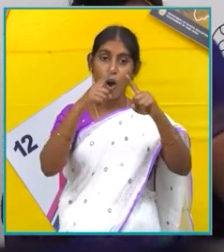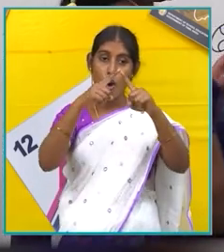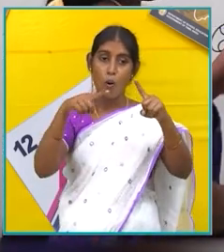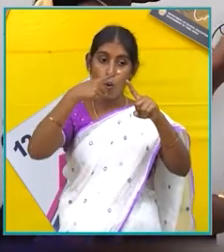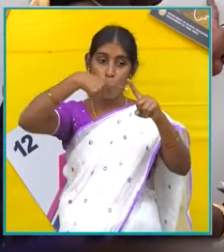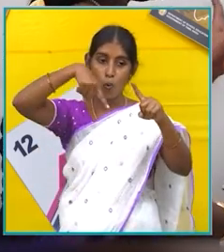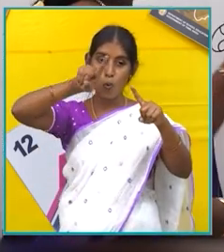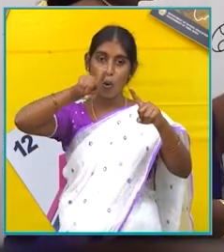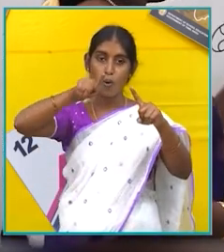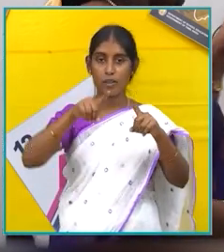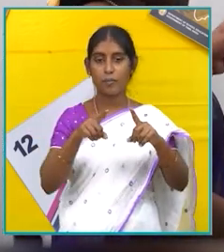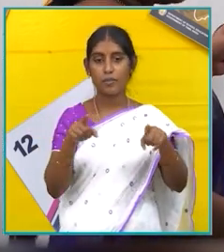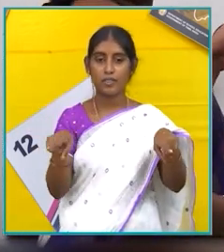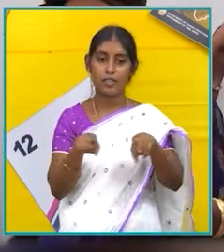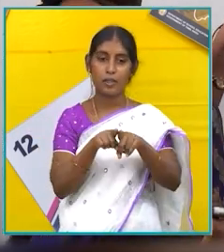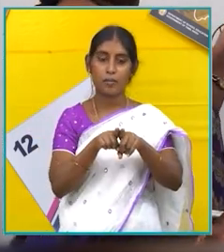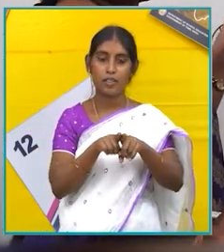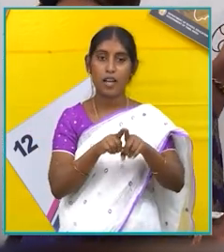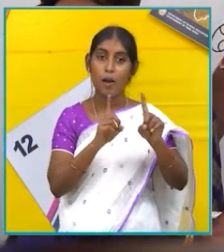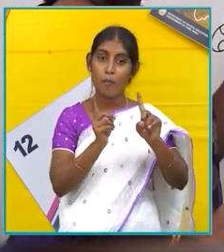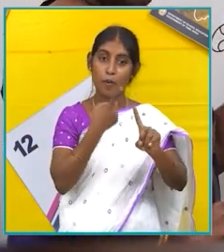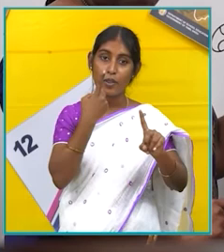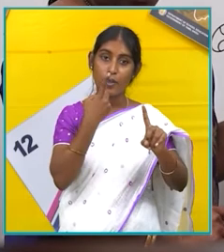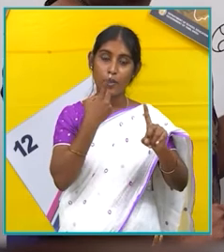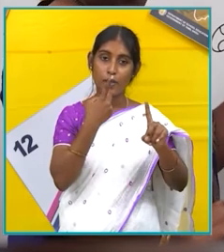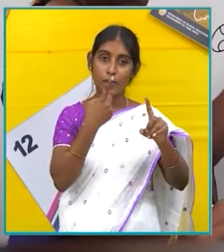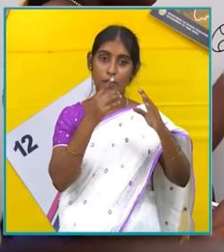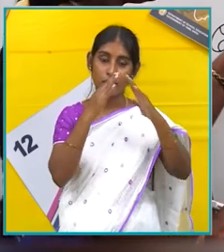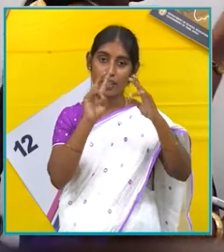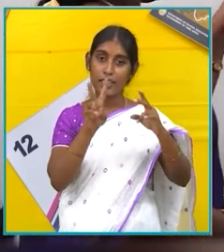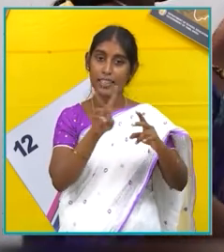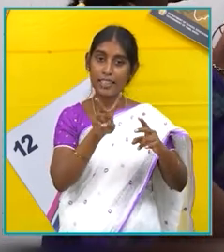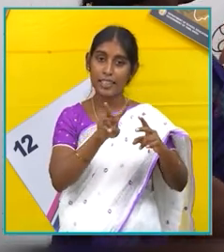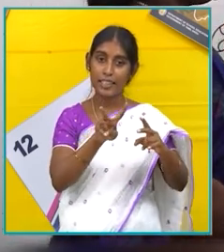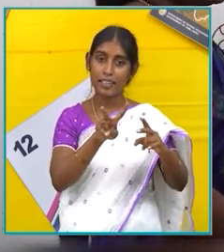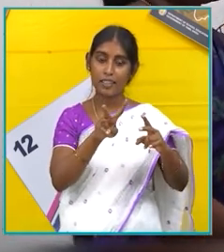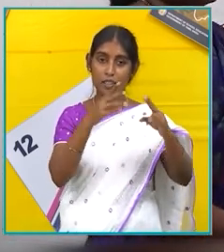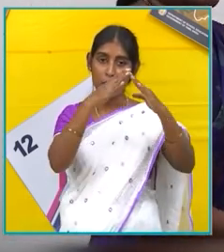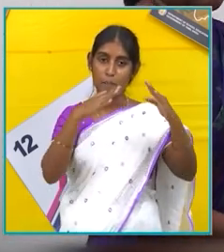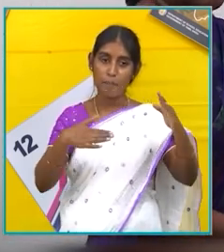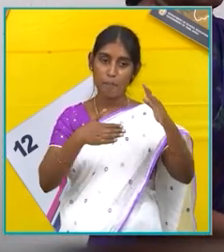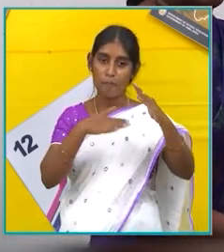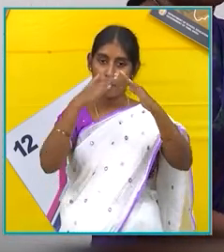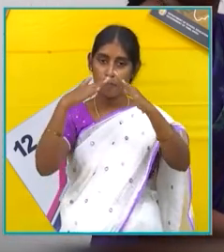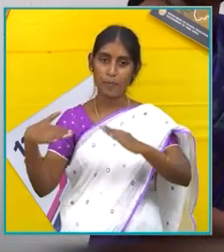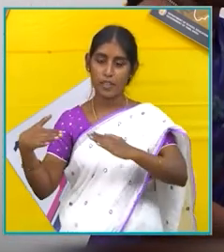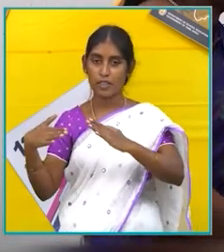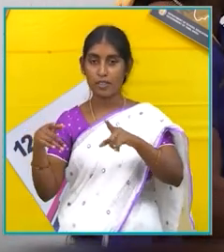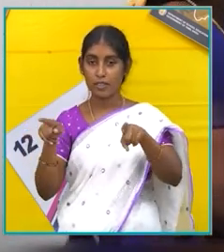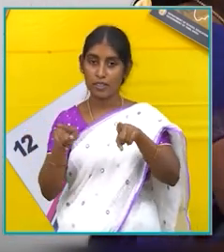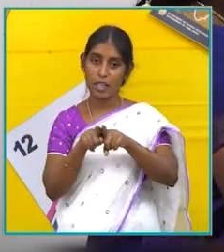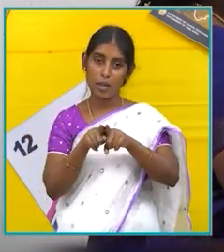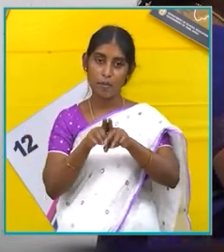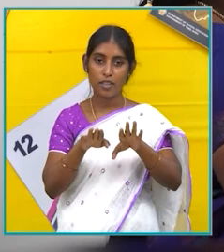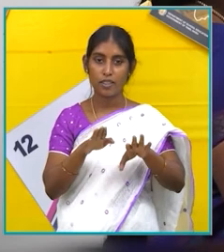இருக்கு அதாவது முதல் முக்கோணத்தோட இரண்டு பக்கங்களும் அதை உள்ளடக்கிய கோணமும்